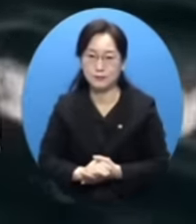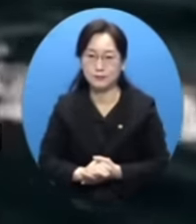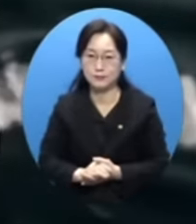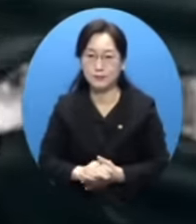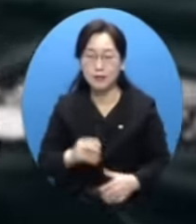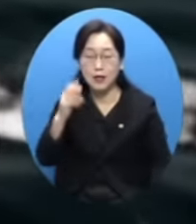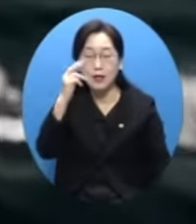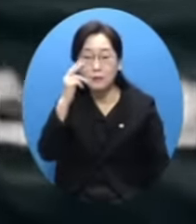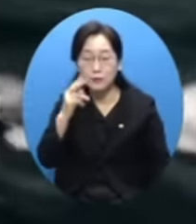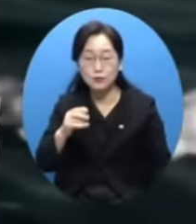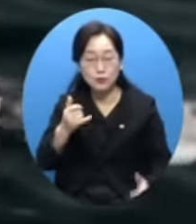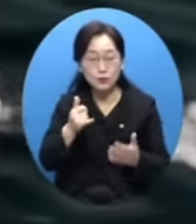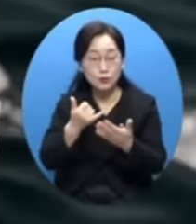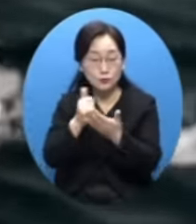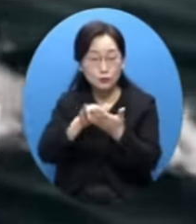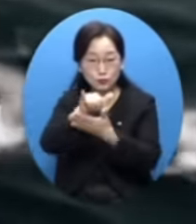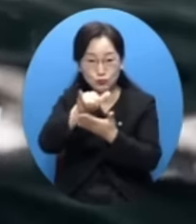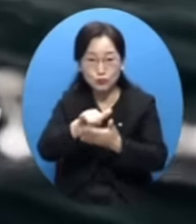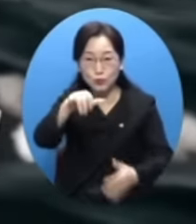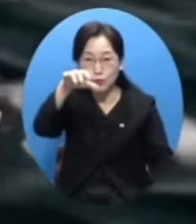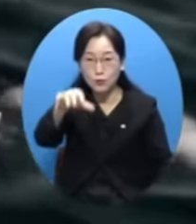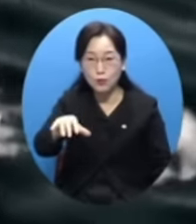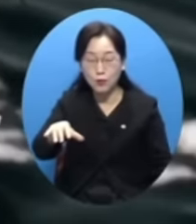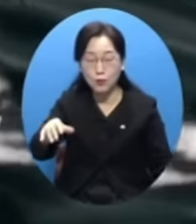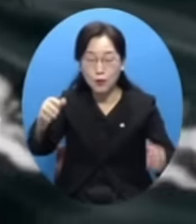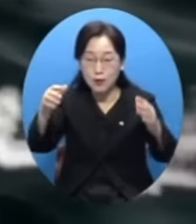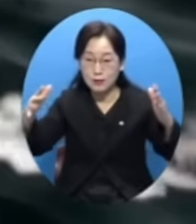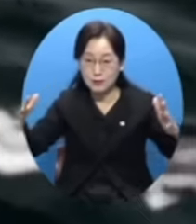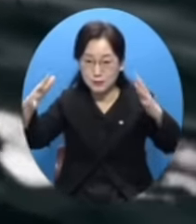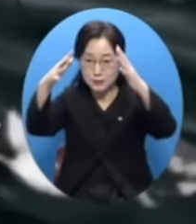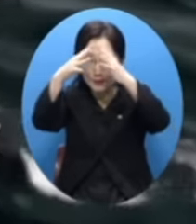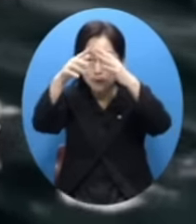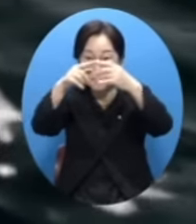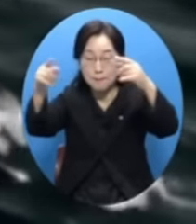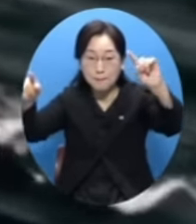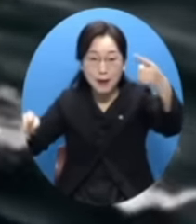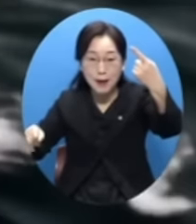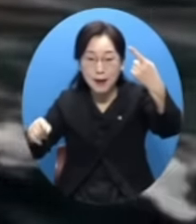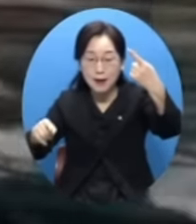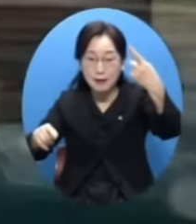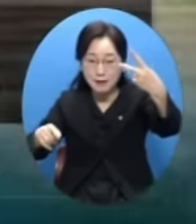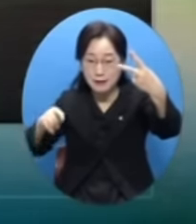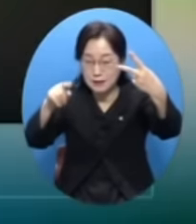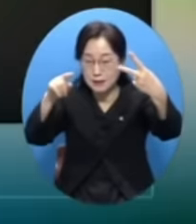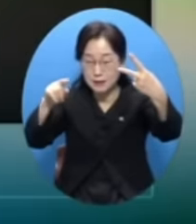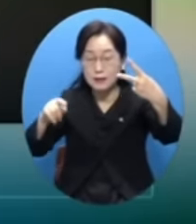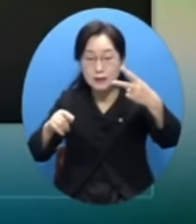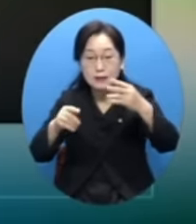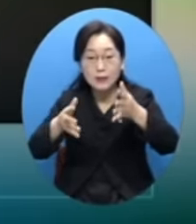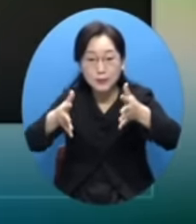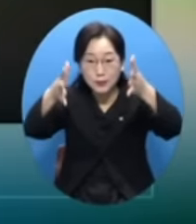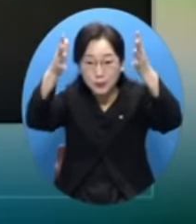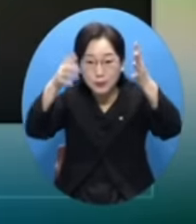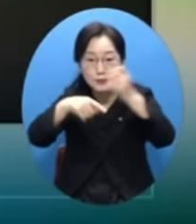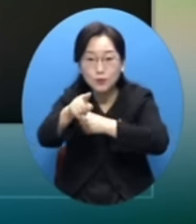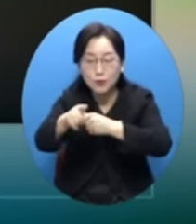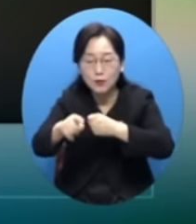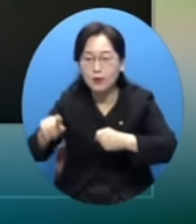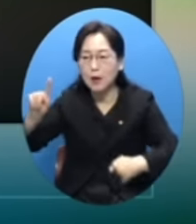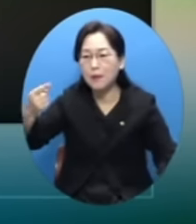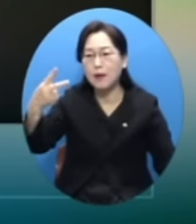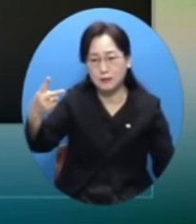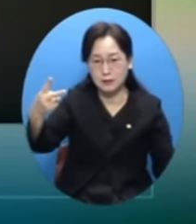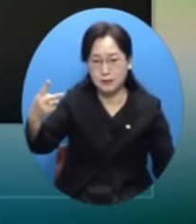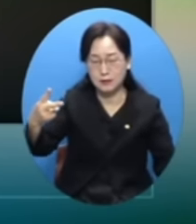뉴욕의 엠파이어 스테이트 빌딩이 102층으로 된 것도 이 102명의 청교도들을 기념하기 위해서 102층으로